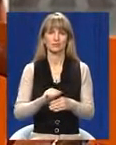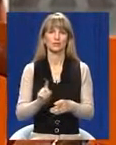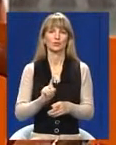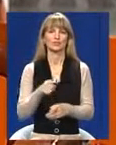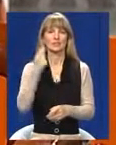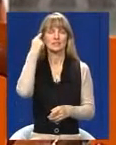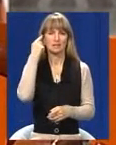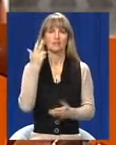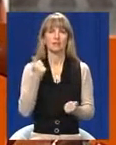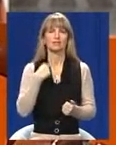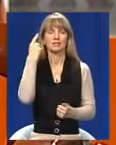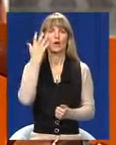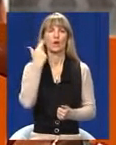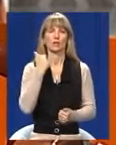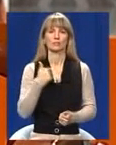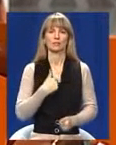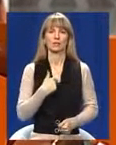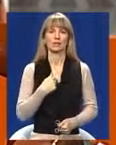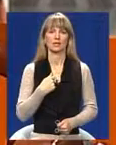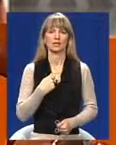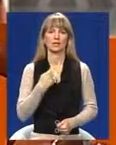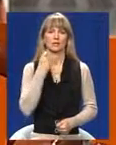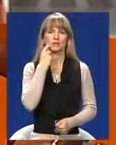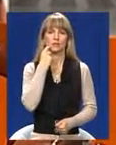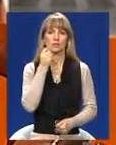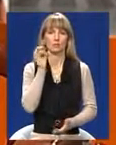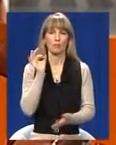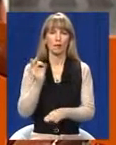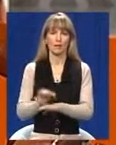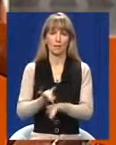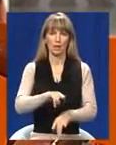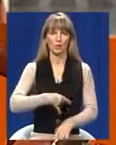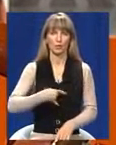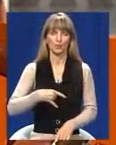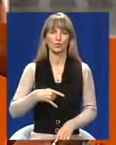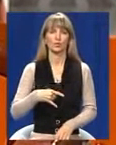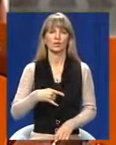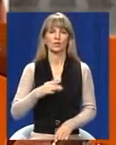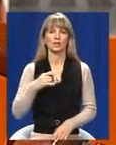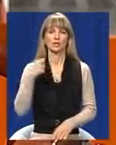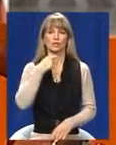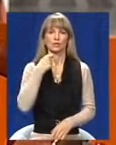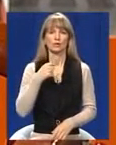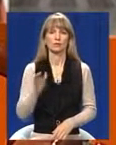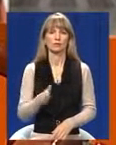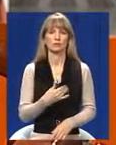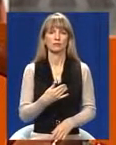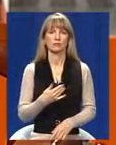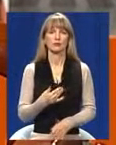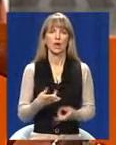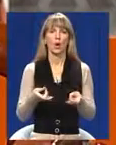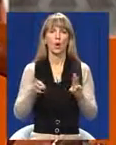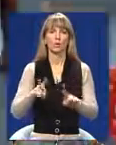Кіра? Ну, так, я знала. Колись мені жвачку на штани приліпили, так жвачку зняли, а остатки зубної